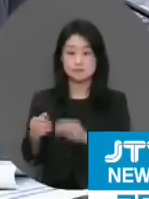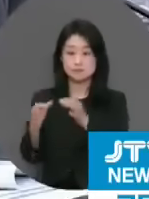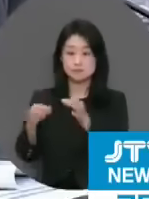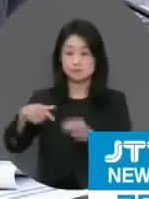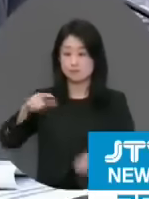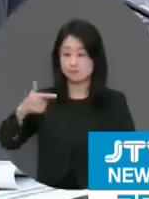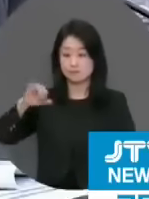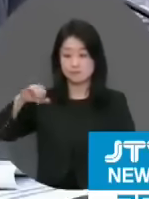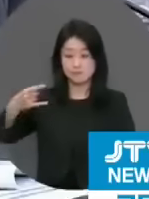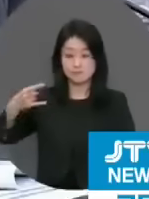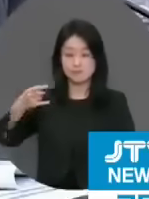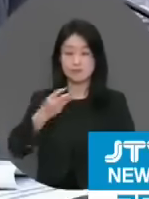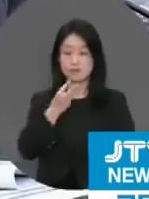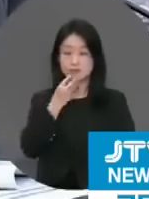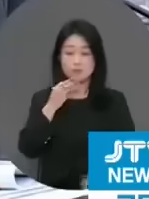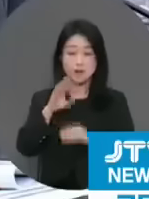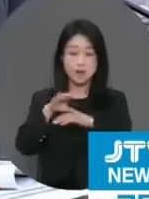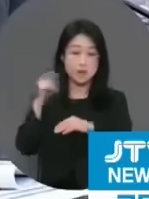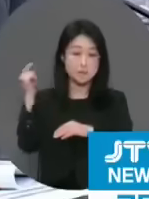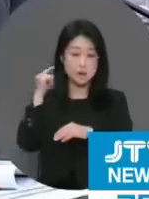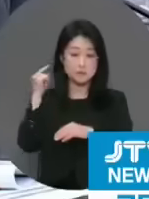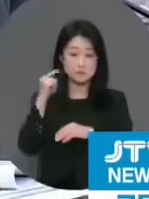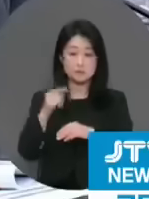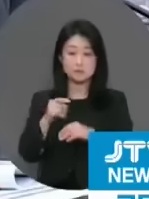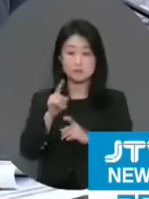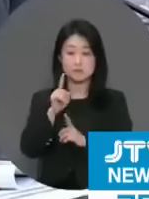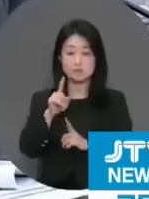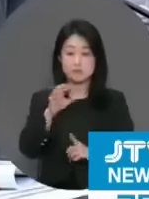서울의 방송